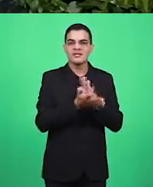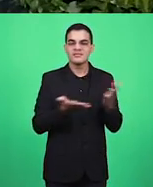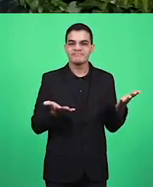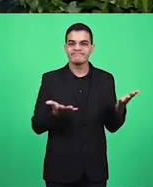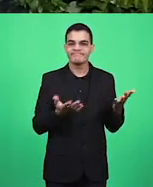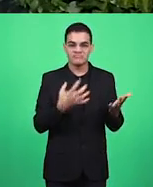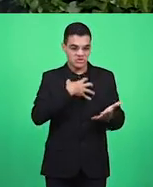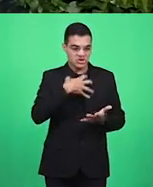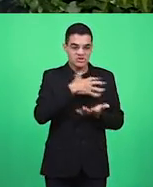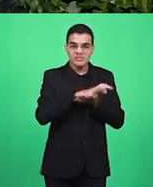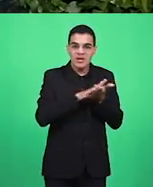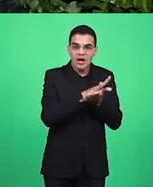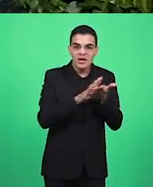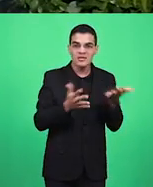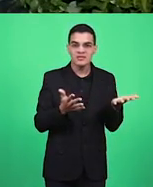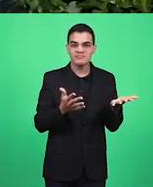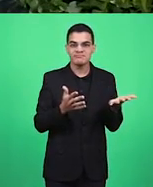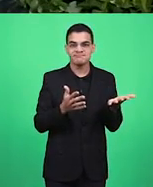возлюбленные?